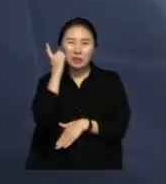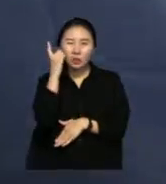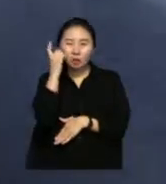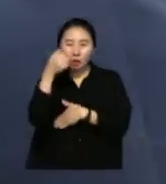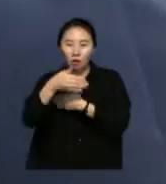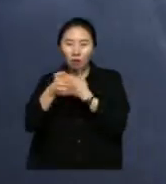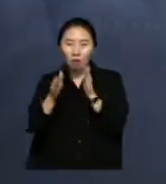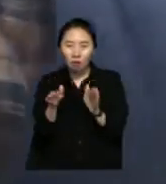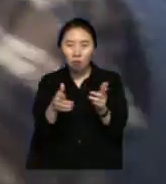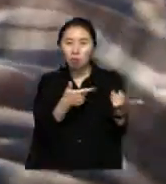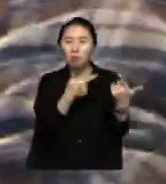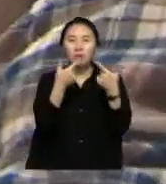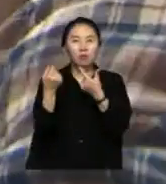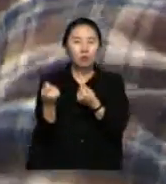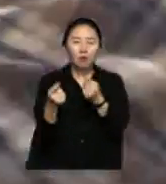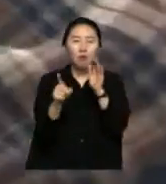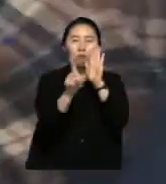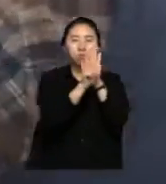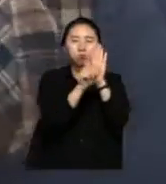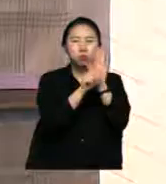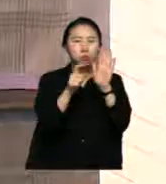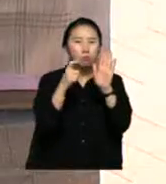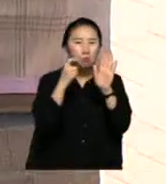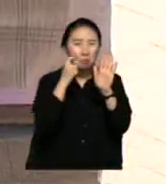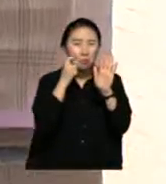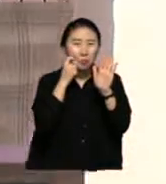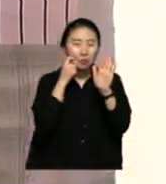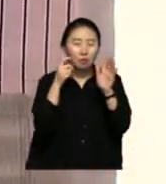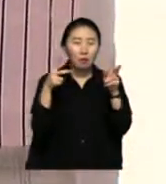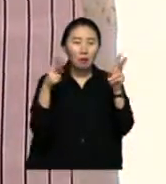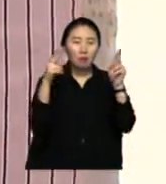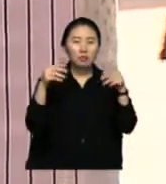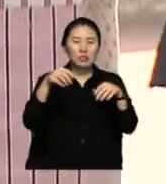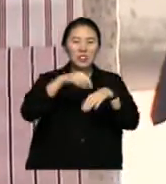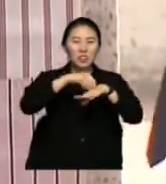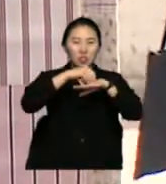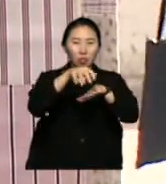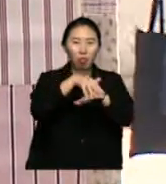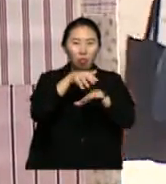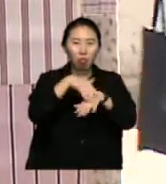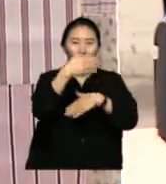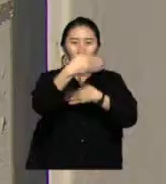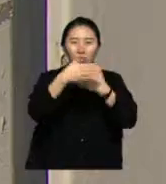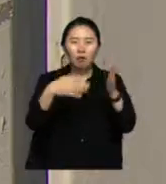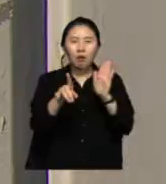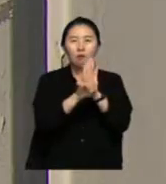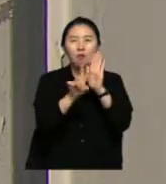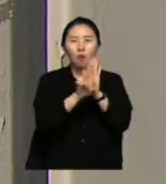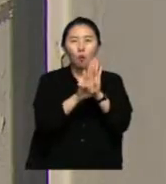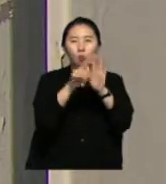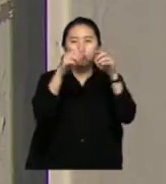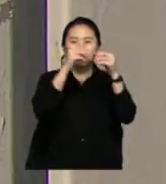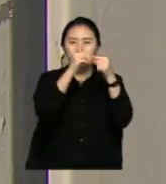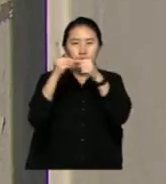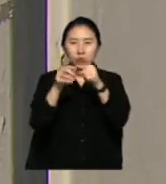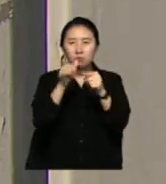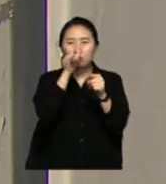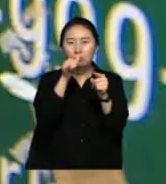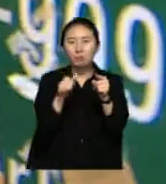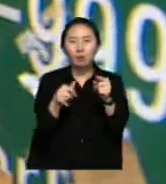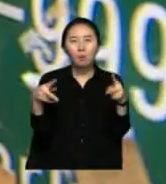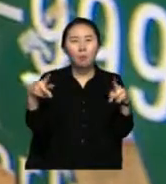예외는 아닙니다. 광고물을 부착하지 못하게 조각부를 둘러보기도 하고 경고물을 부착하기도 하지만 광고물을